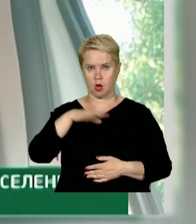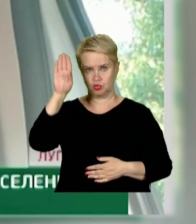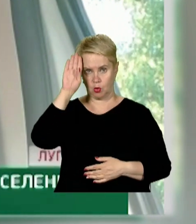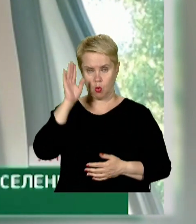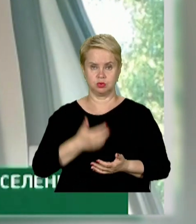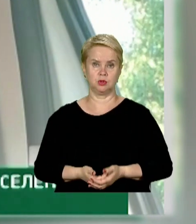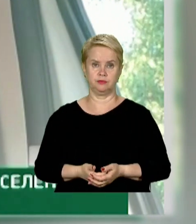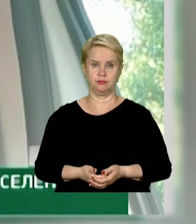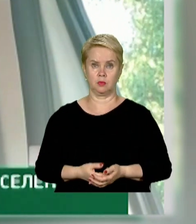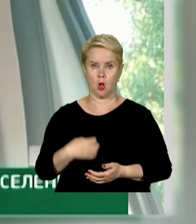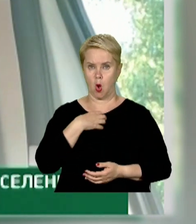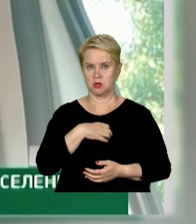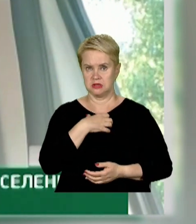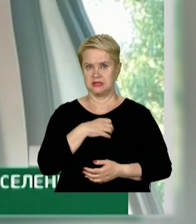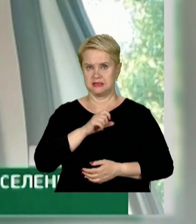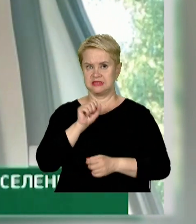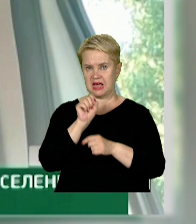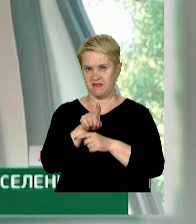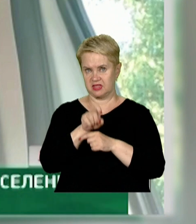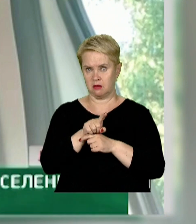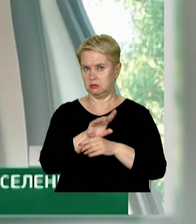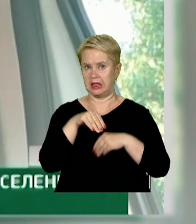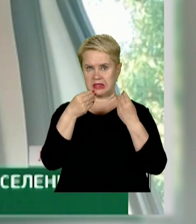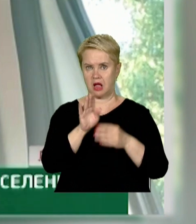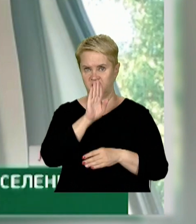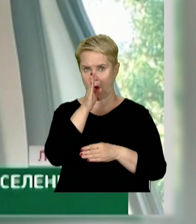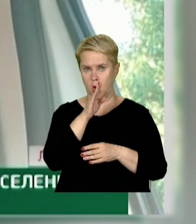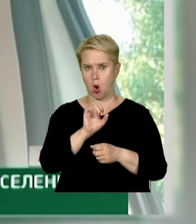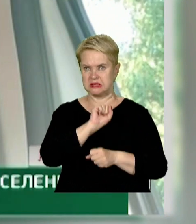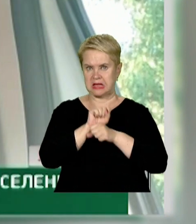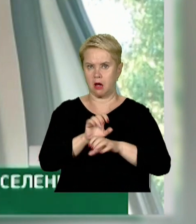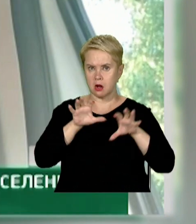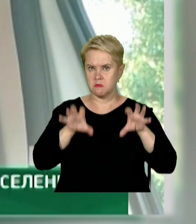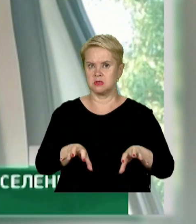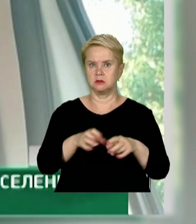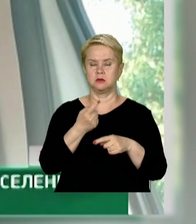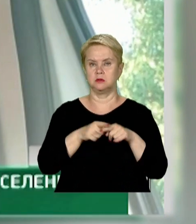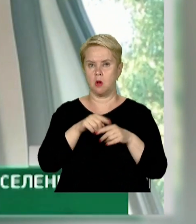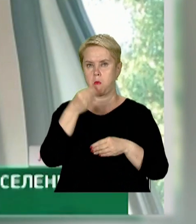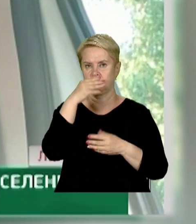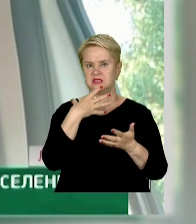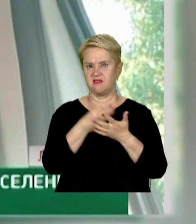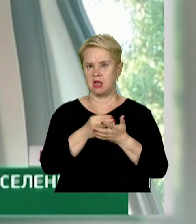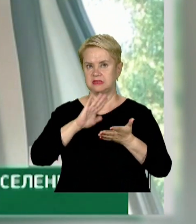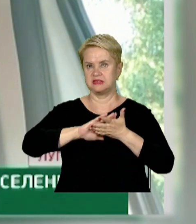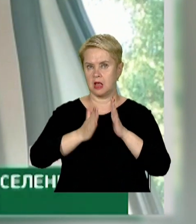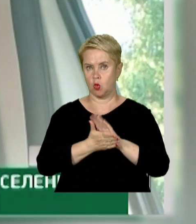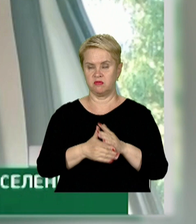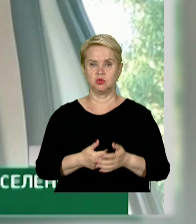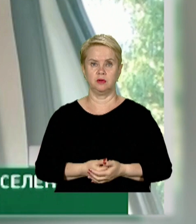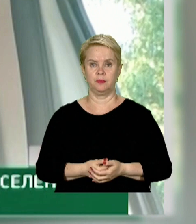хлопці, основне в них завдання не дати ворогу закріпитись і покращити своє